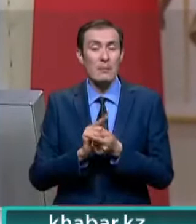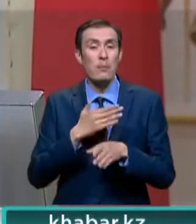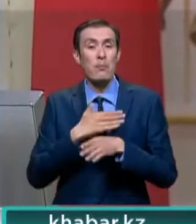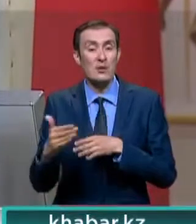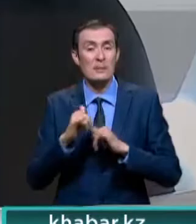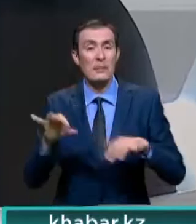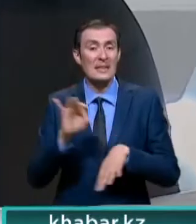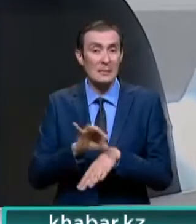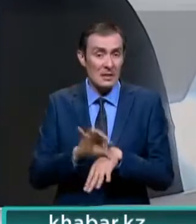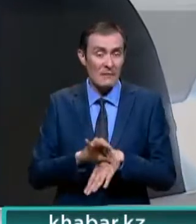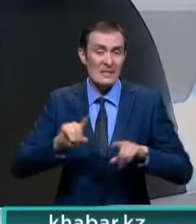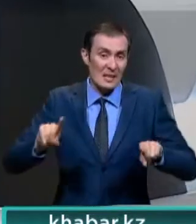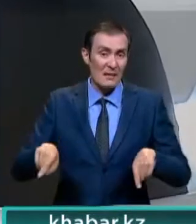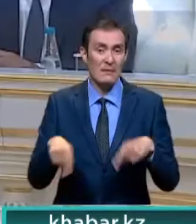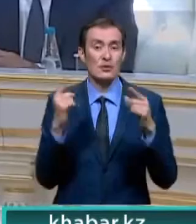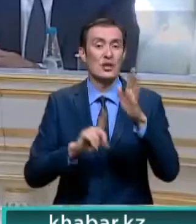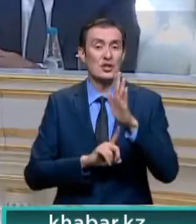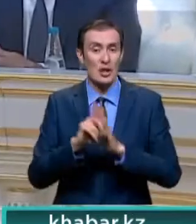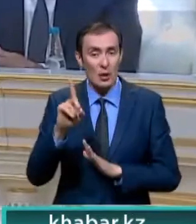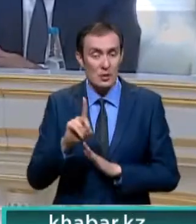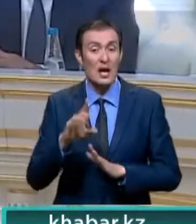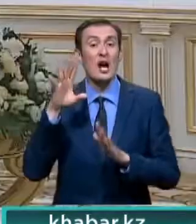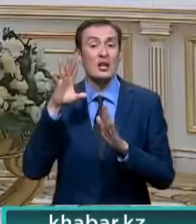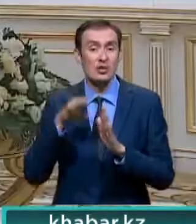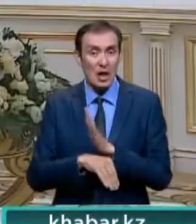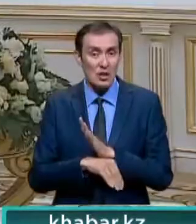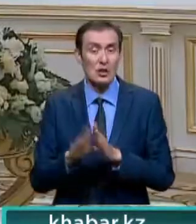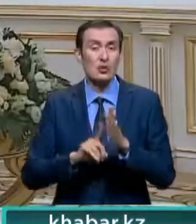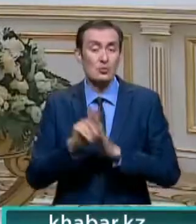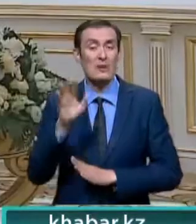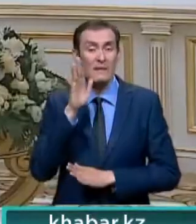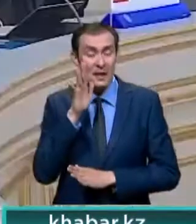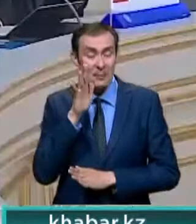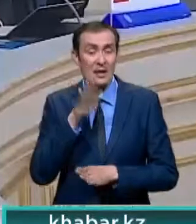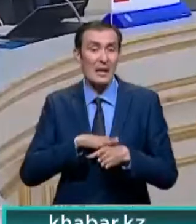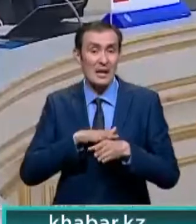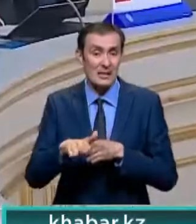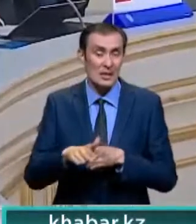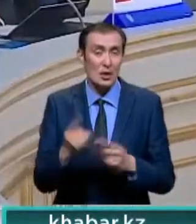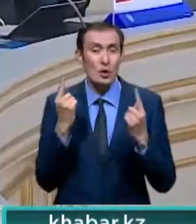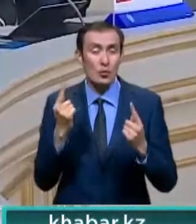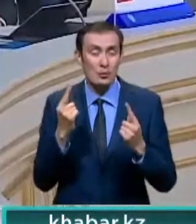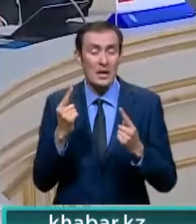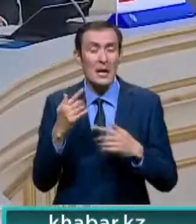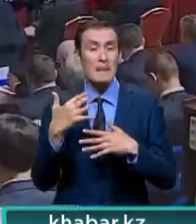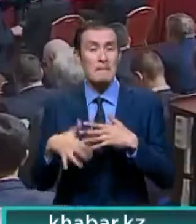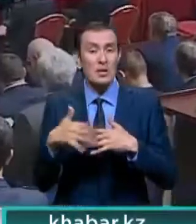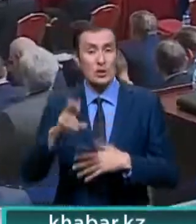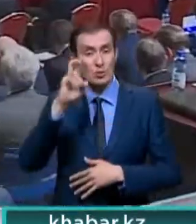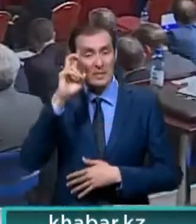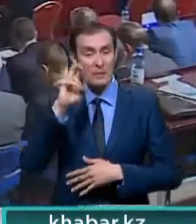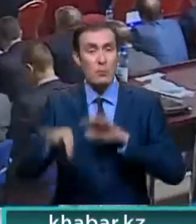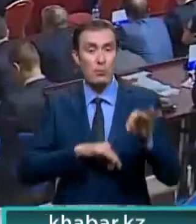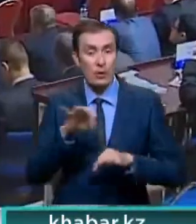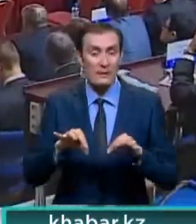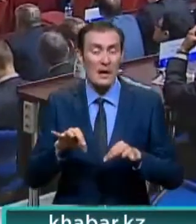пандемии на пост пандемий нова восстановления а значит наступило время для реализации крупных межгосударственных проектов